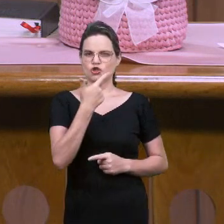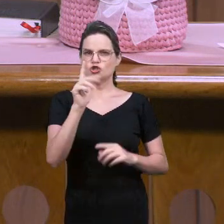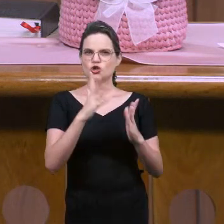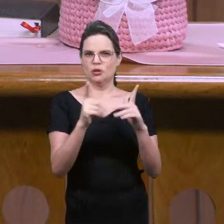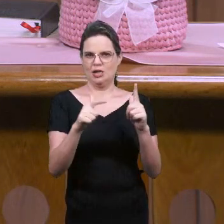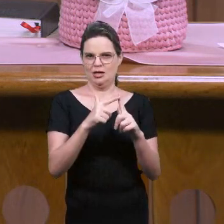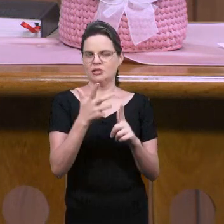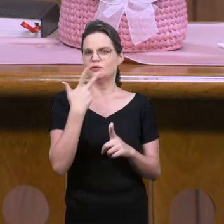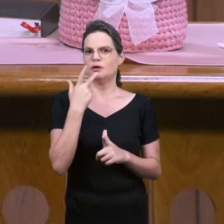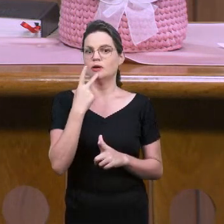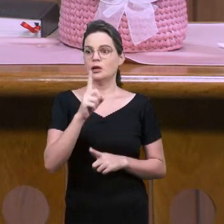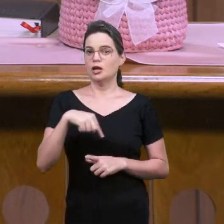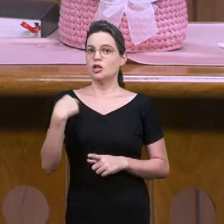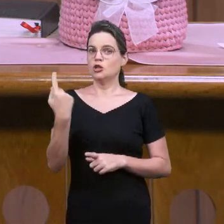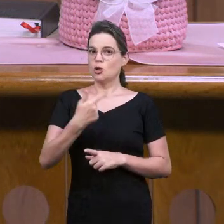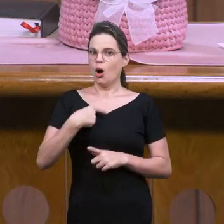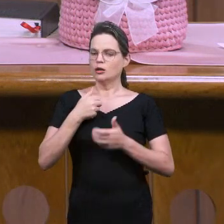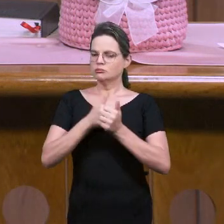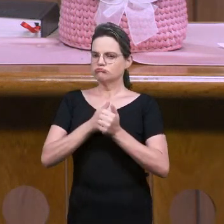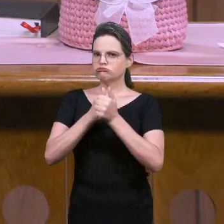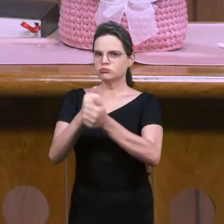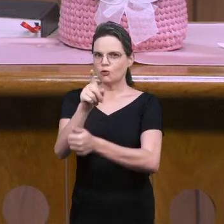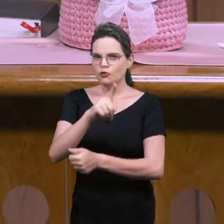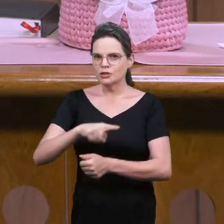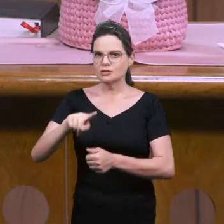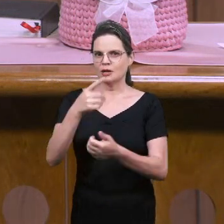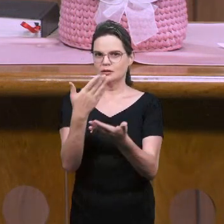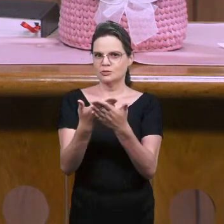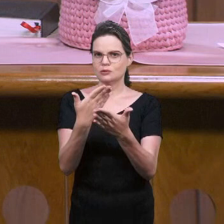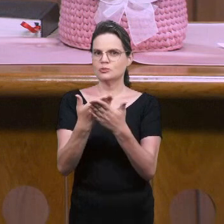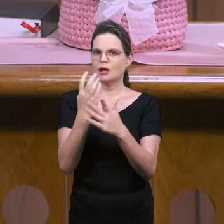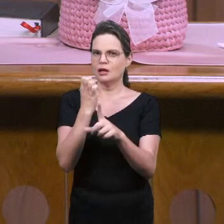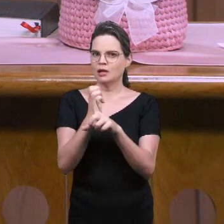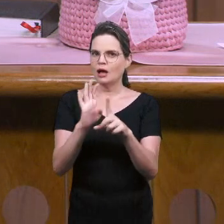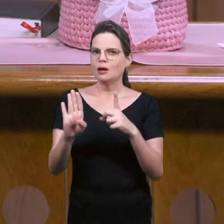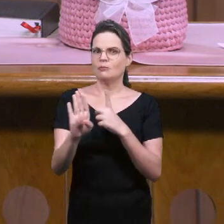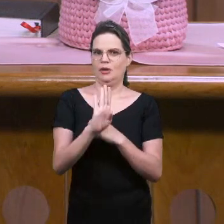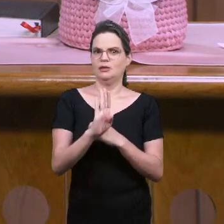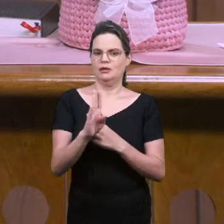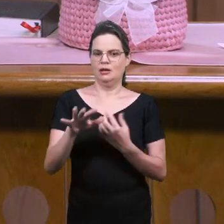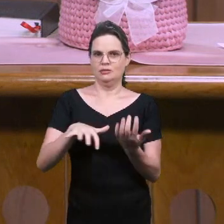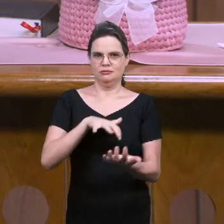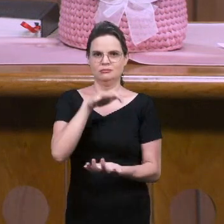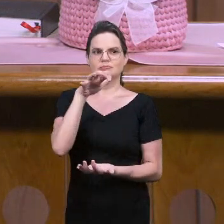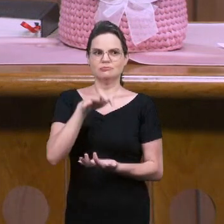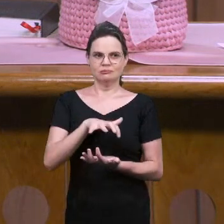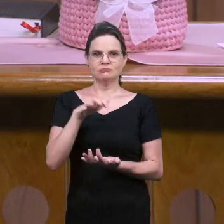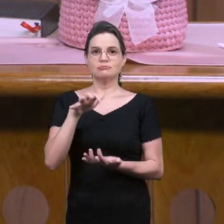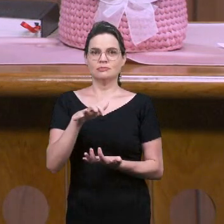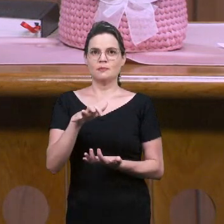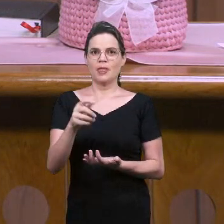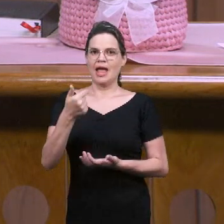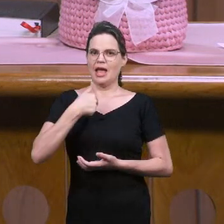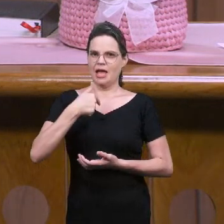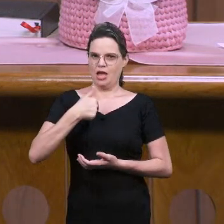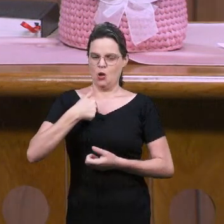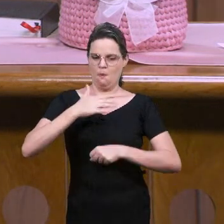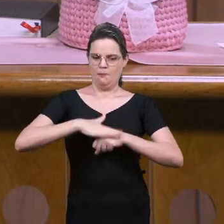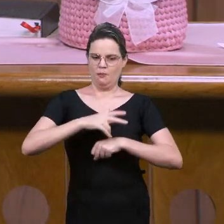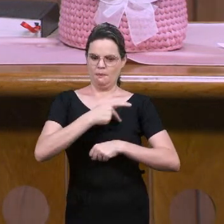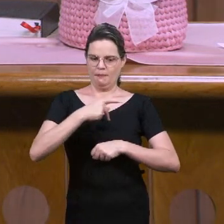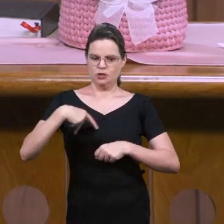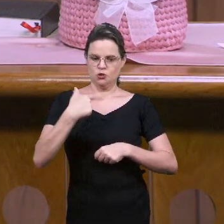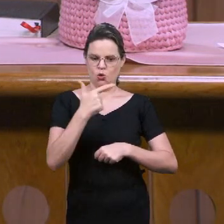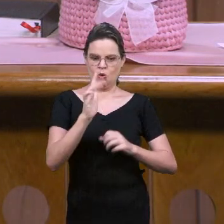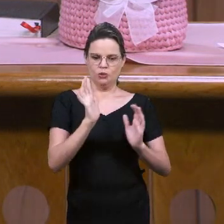pasteur d'une autre dénomination est venu me voir, ils disent, nous sommes en train d'accompagner maintenant le travail de satellite. Je prends